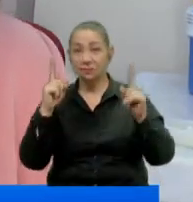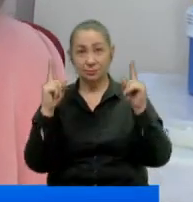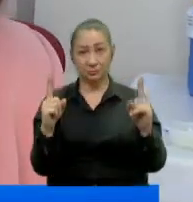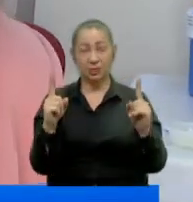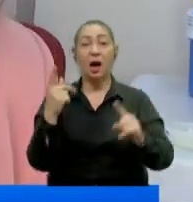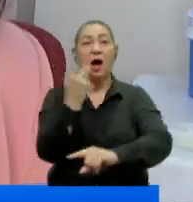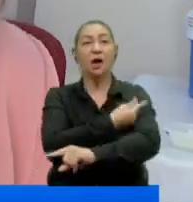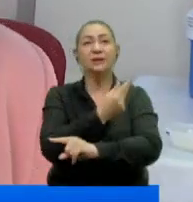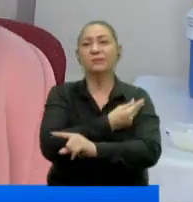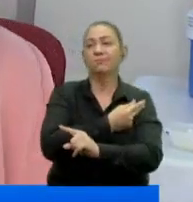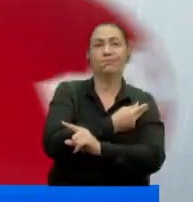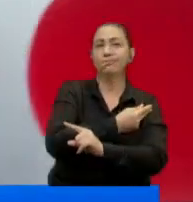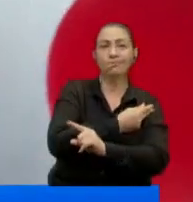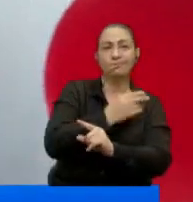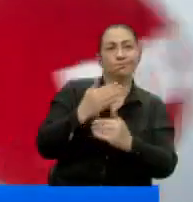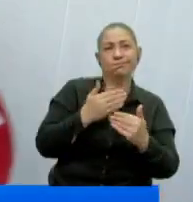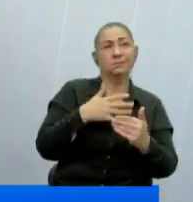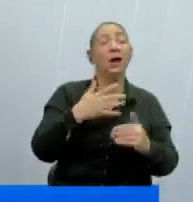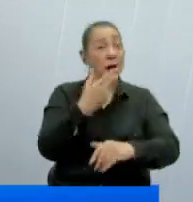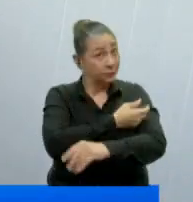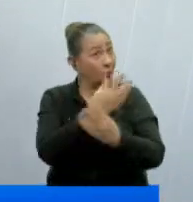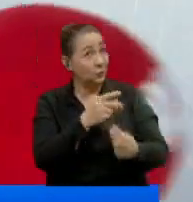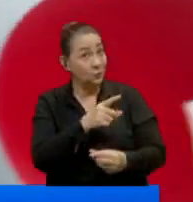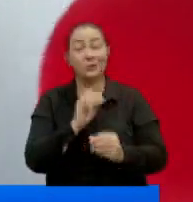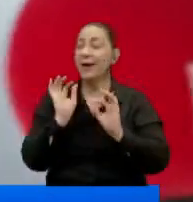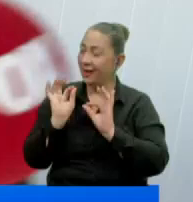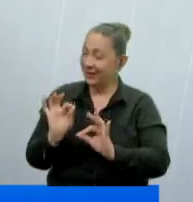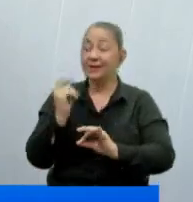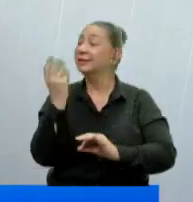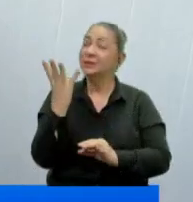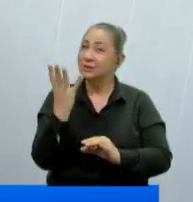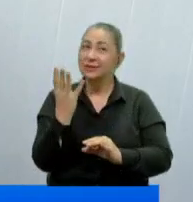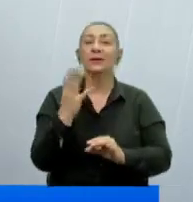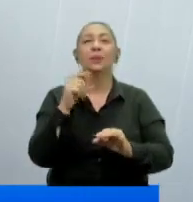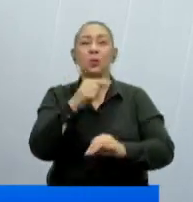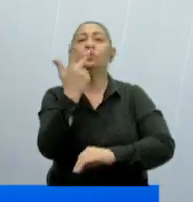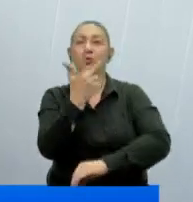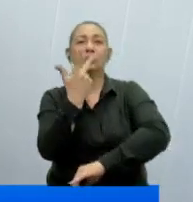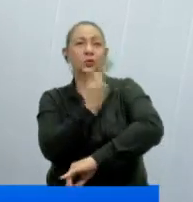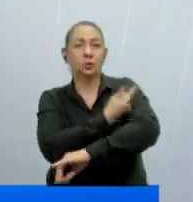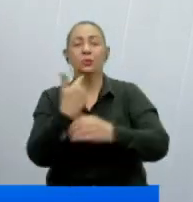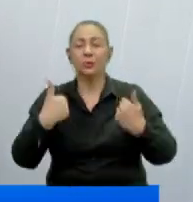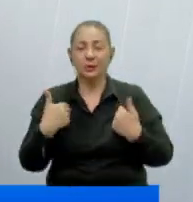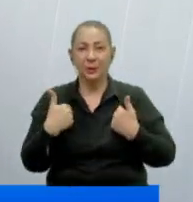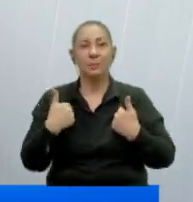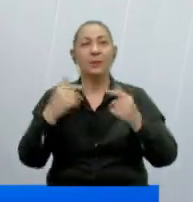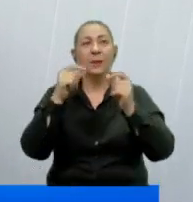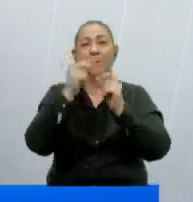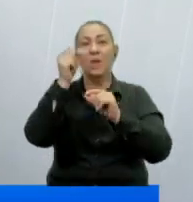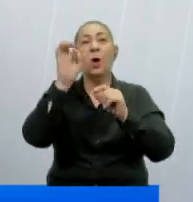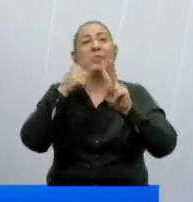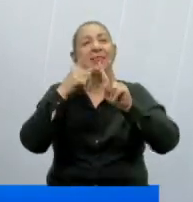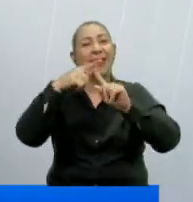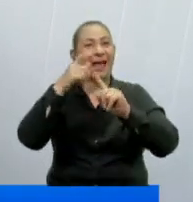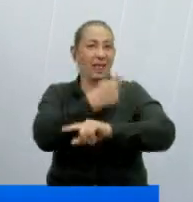grubunun aşıya ilgisi düşük. Aşınız oldunuz? Evet. Kaçıncı doz? Bu üçüncü doz oluyor. BioNTech daha öncesinde